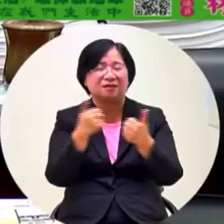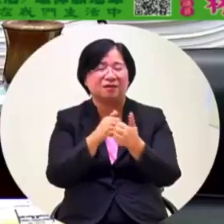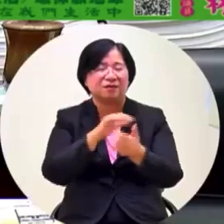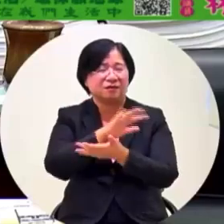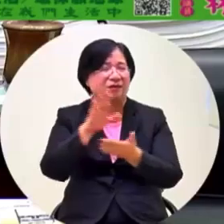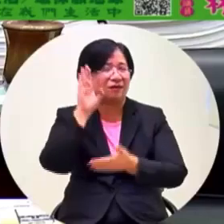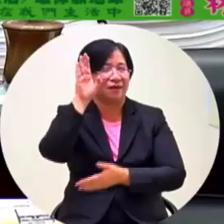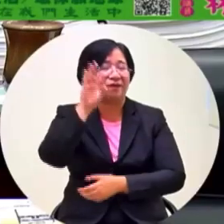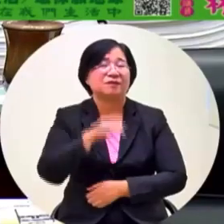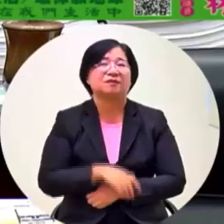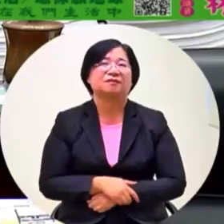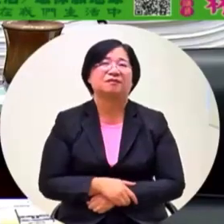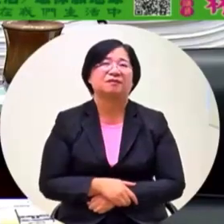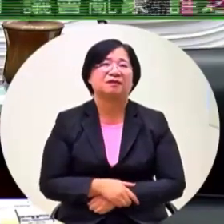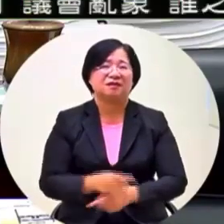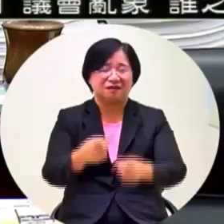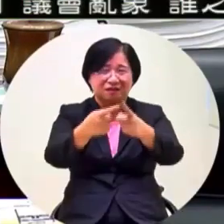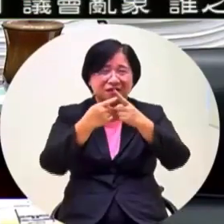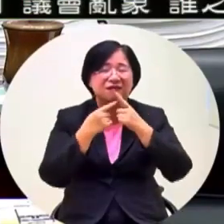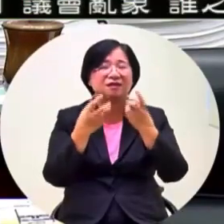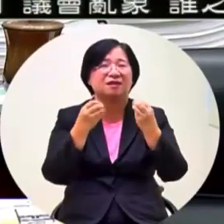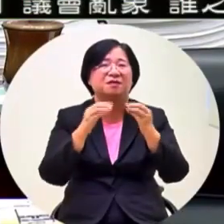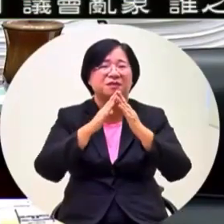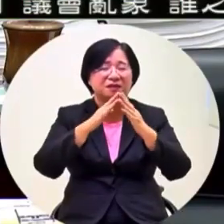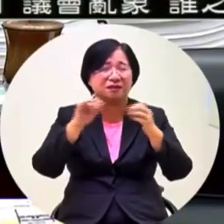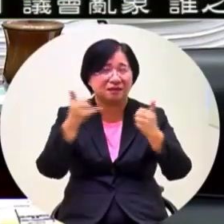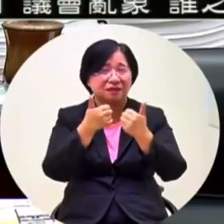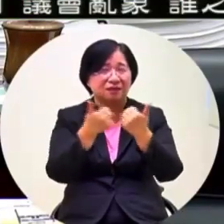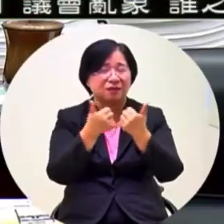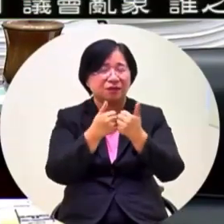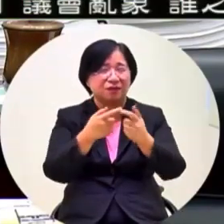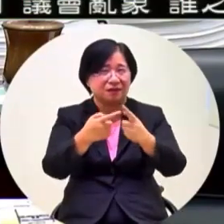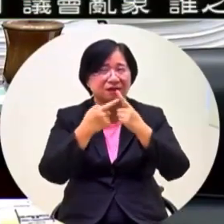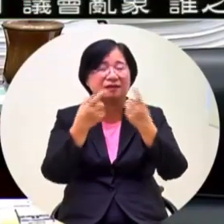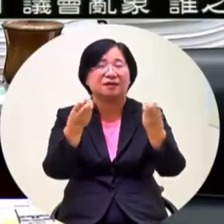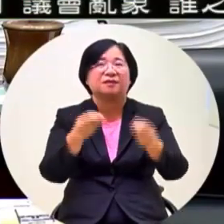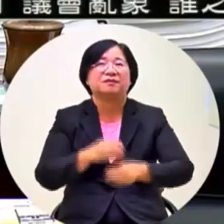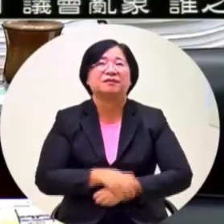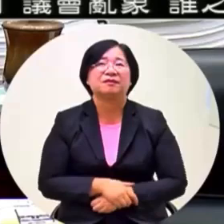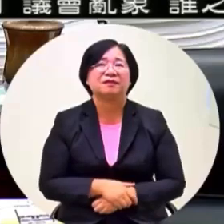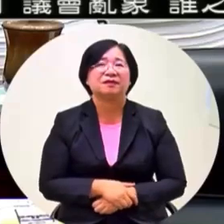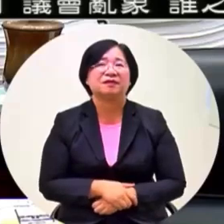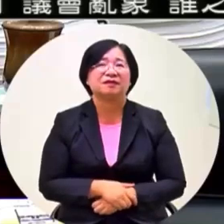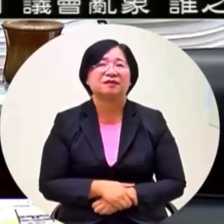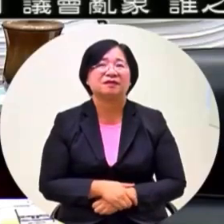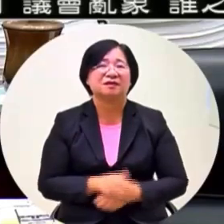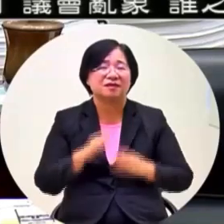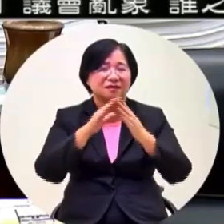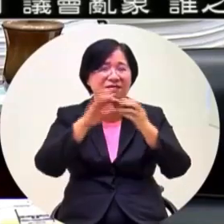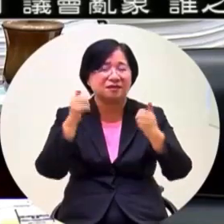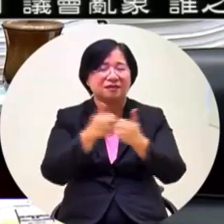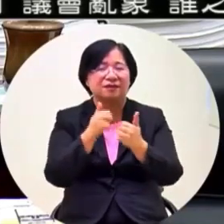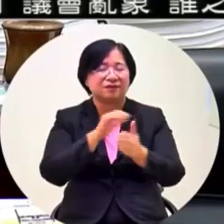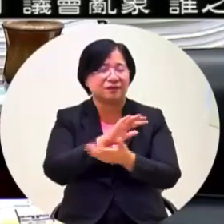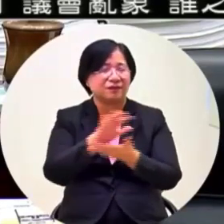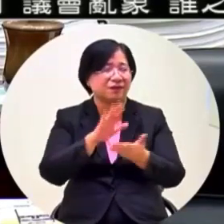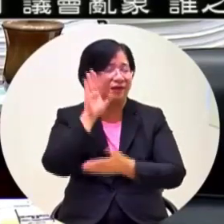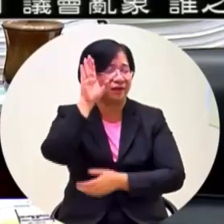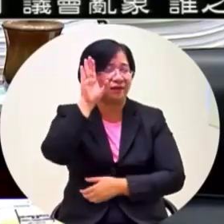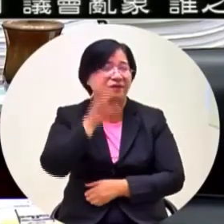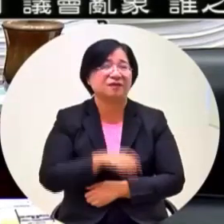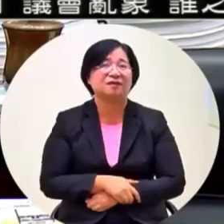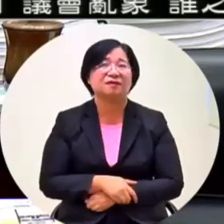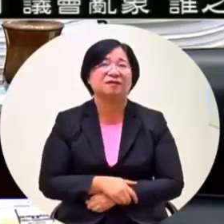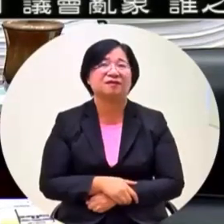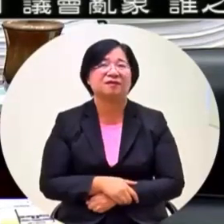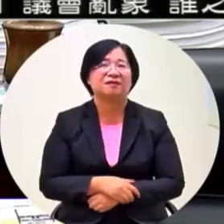时因为你没有来市议会，你看我们的市议会啦，乱象全武行。你看一下，你看